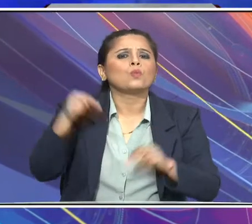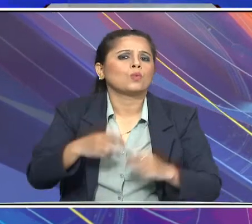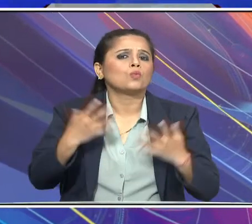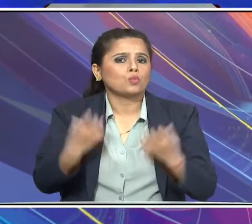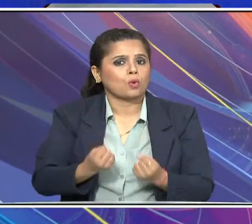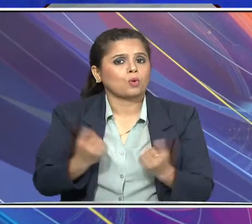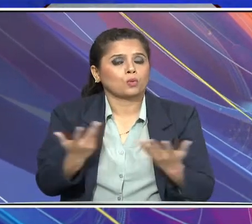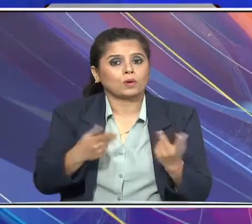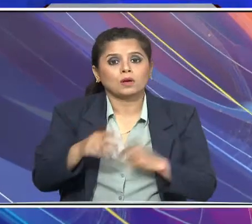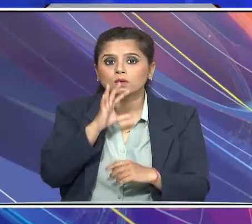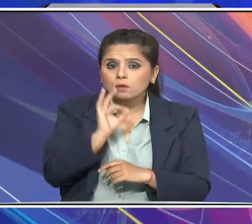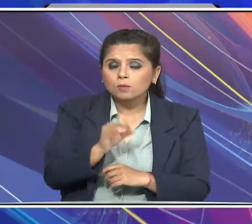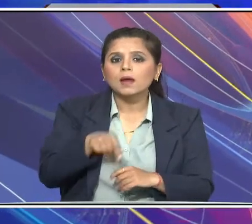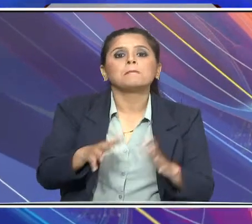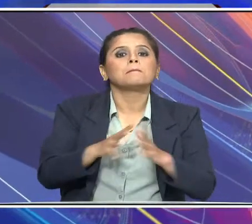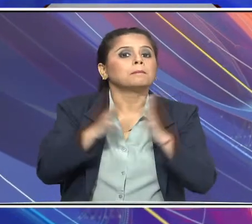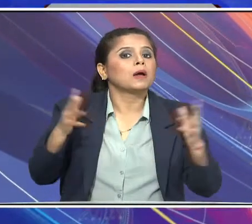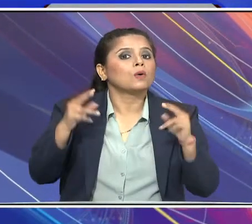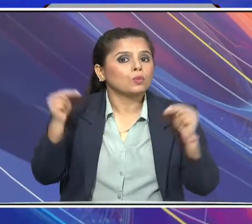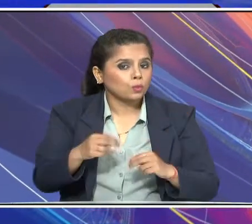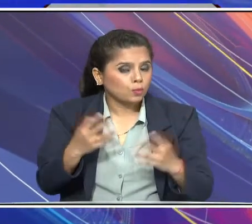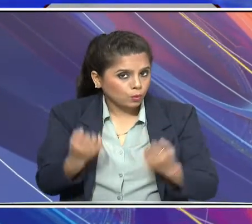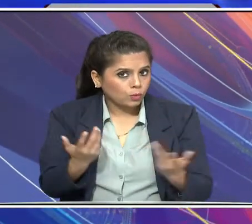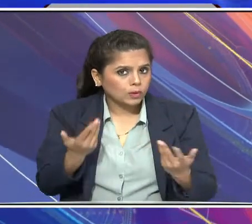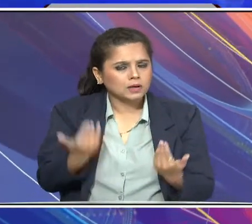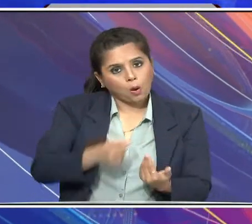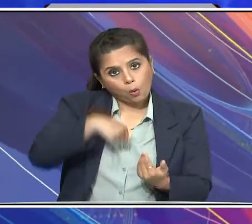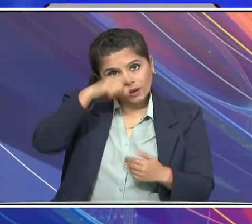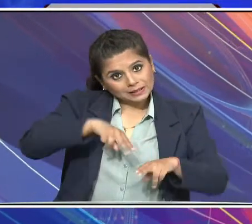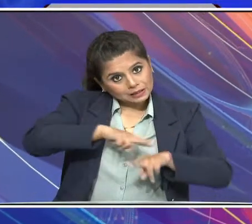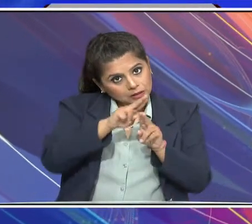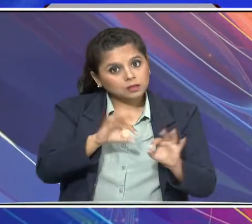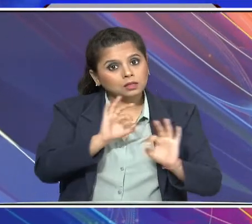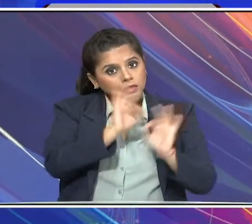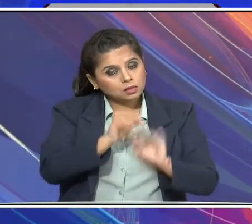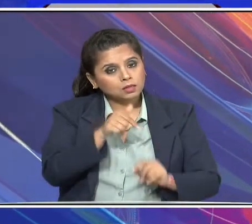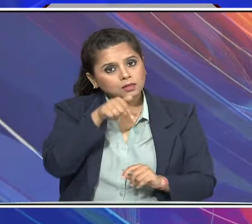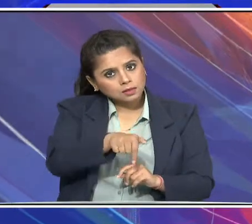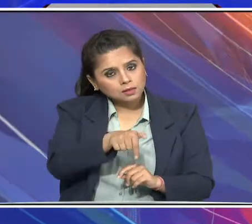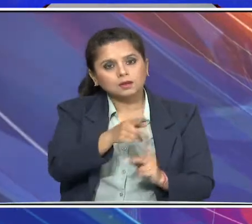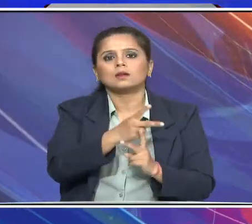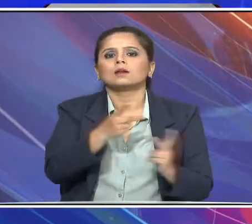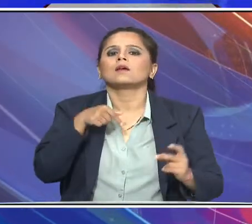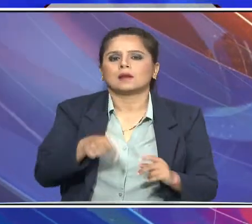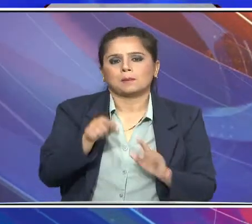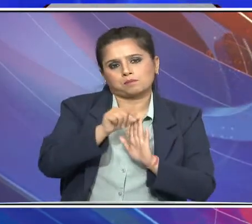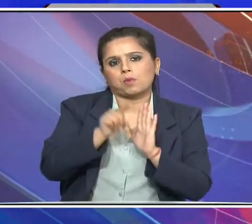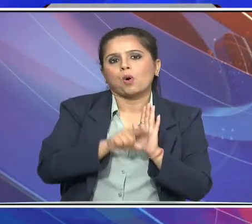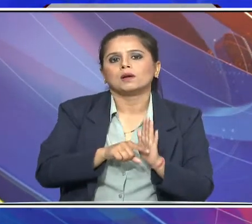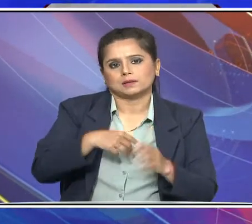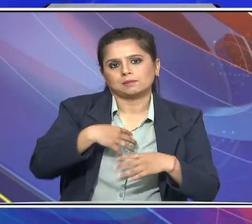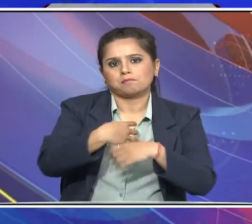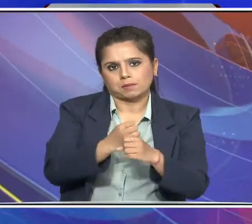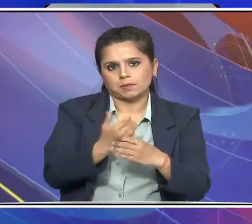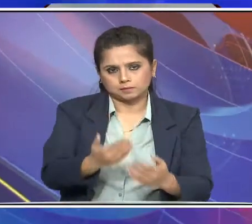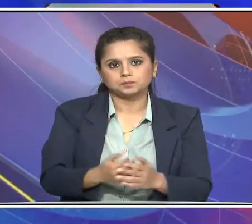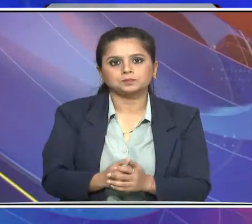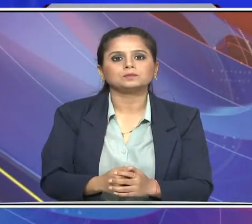मेजर रिटायरमेंट हमारे देश में ही पुरी हो ऐसा प्रयास के भाग रुपया पॉलिसी है